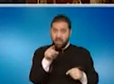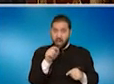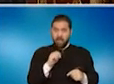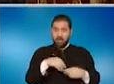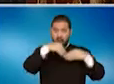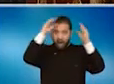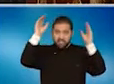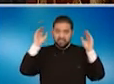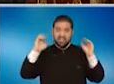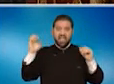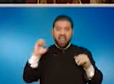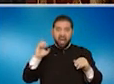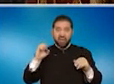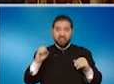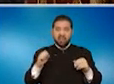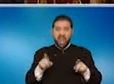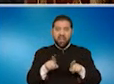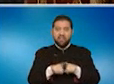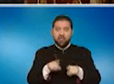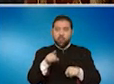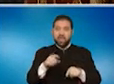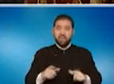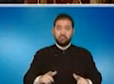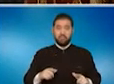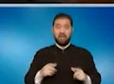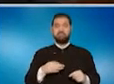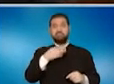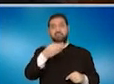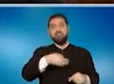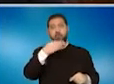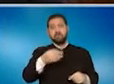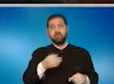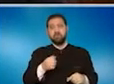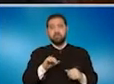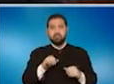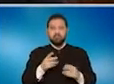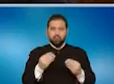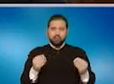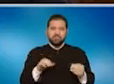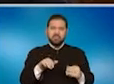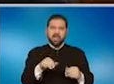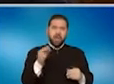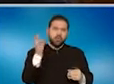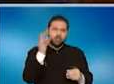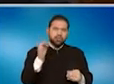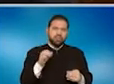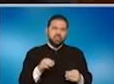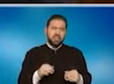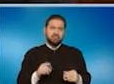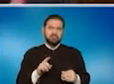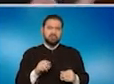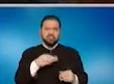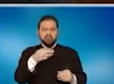ei, în fața modului ei de a fi. Unii plecau rușinați și se gândeau că nu sunt